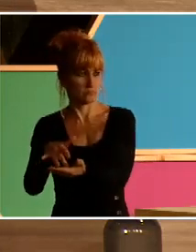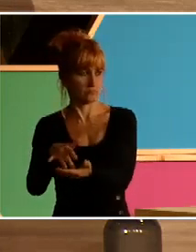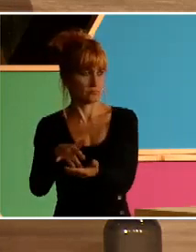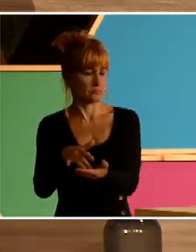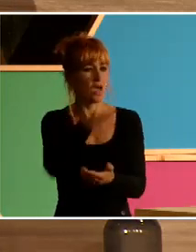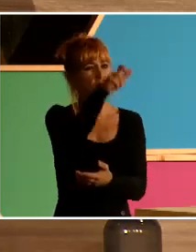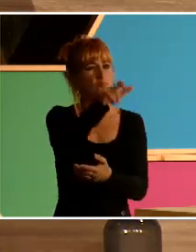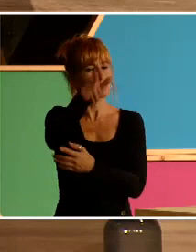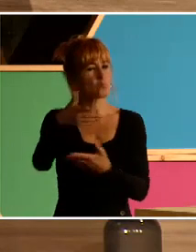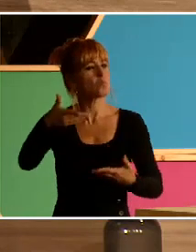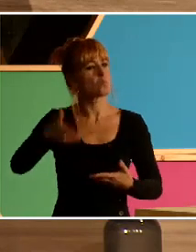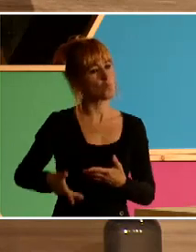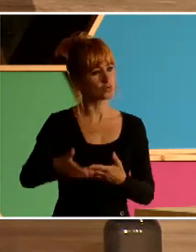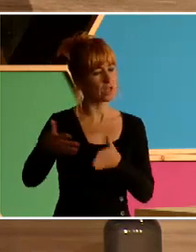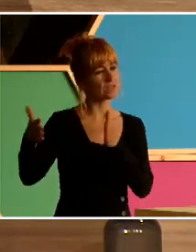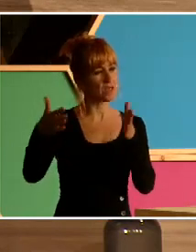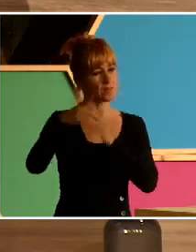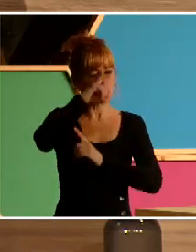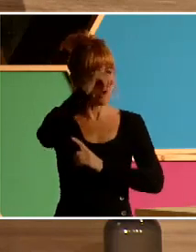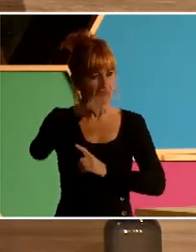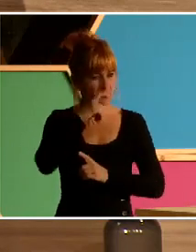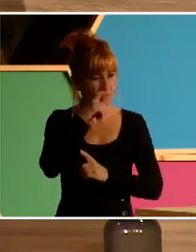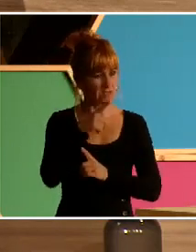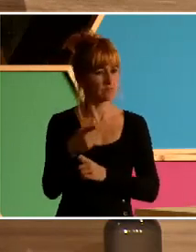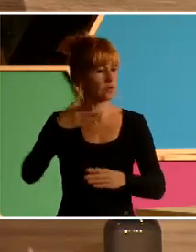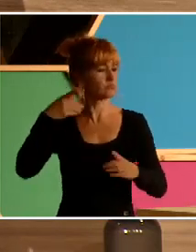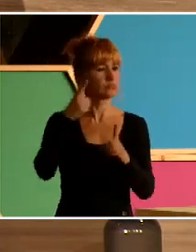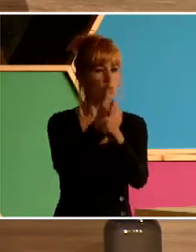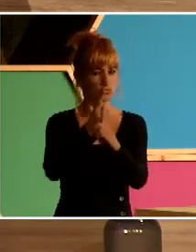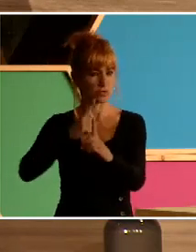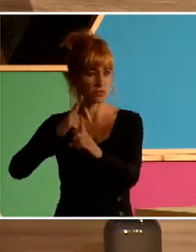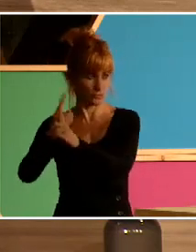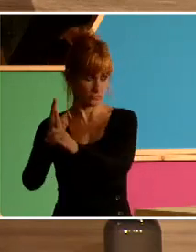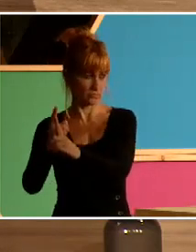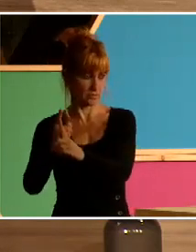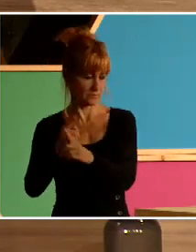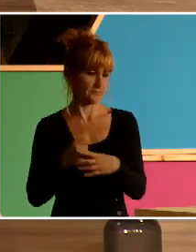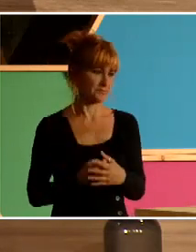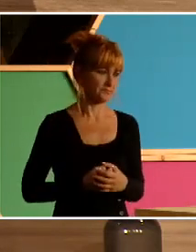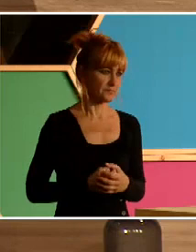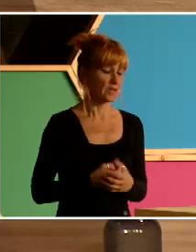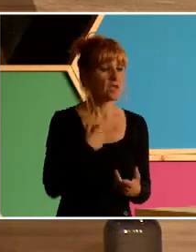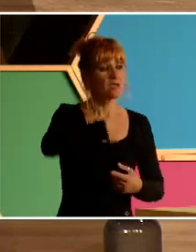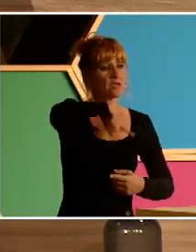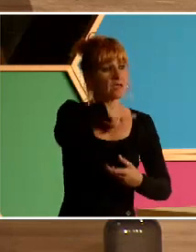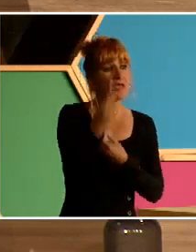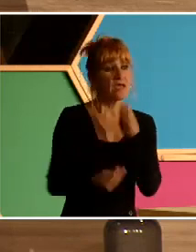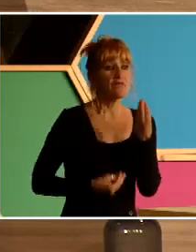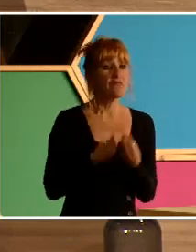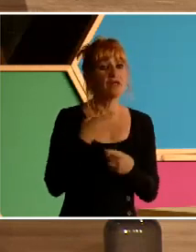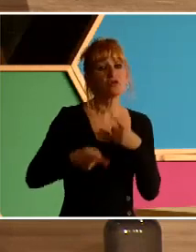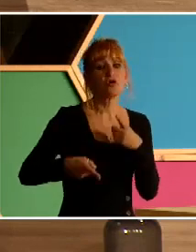hem anul·lat els expedients de depuració dels funcionaris republicans, i hem fet coses que